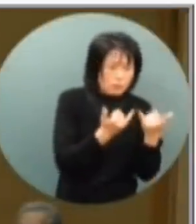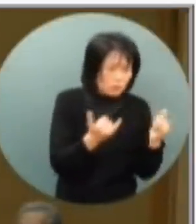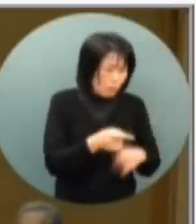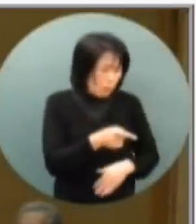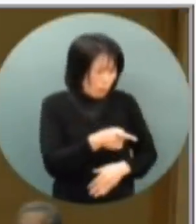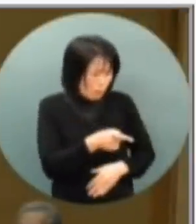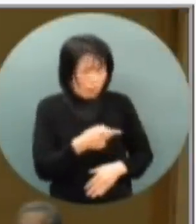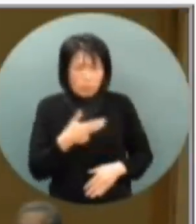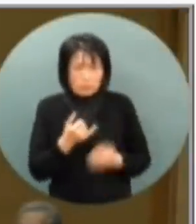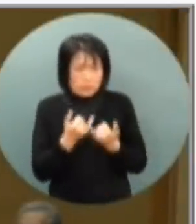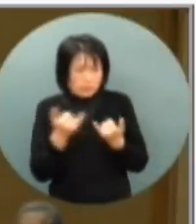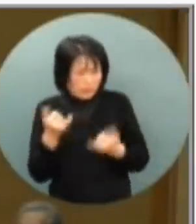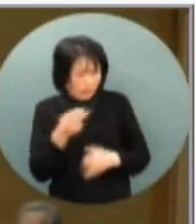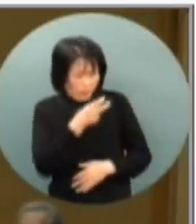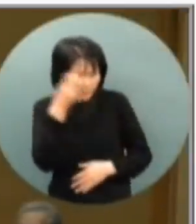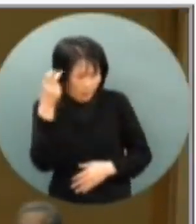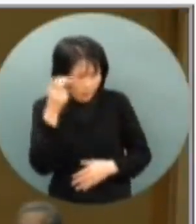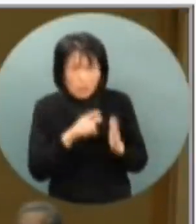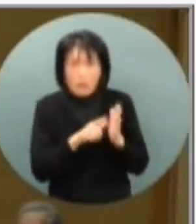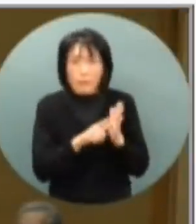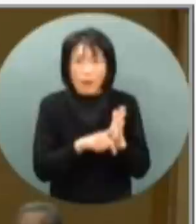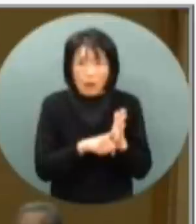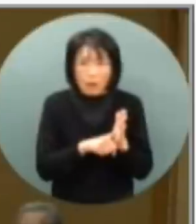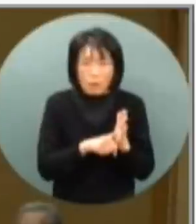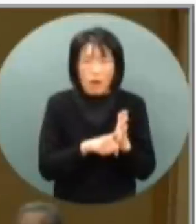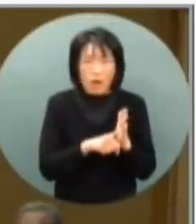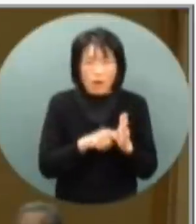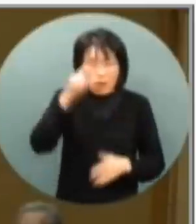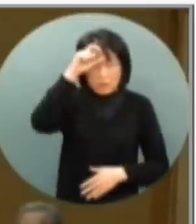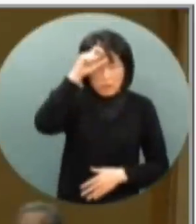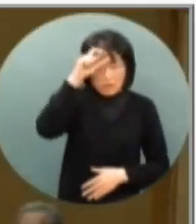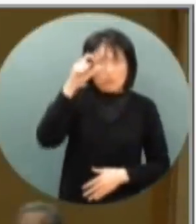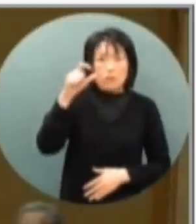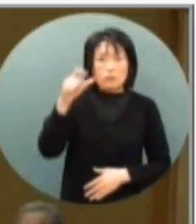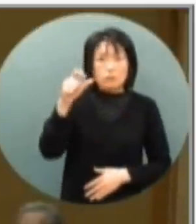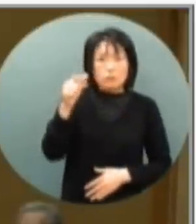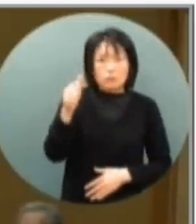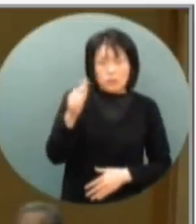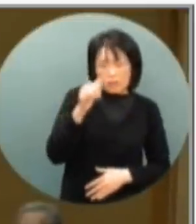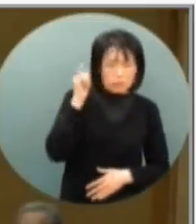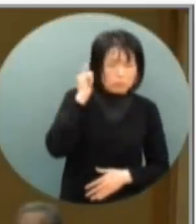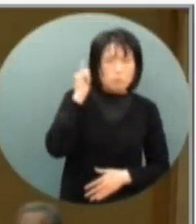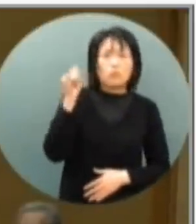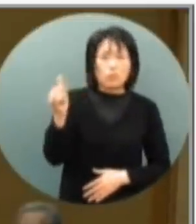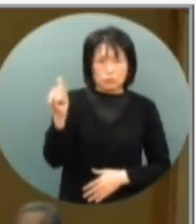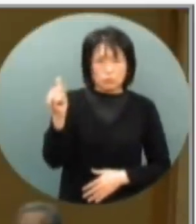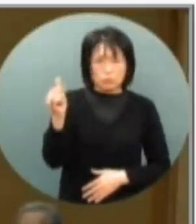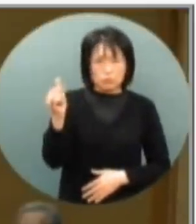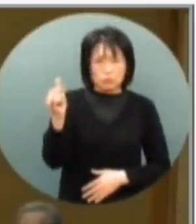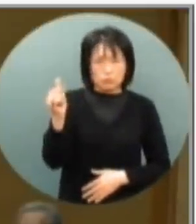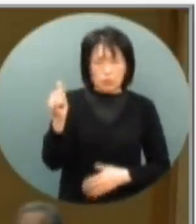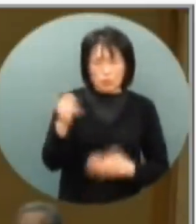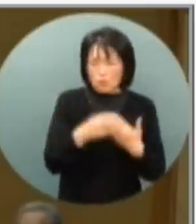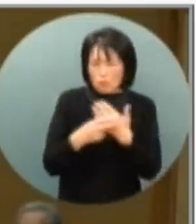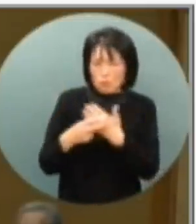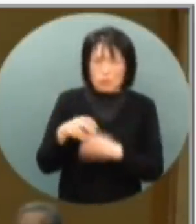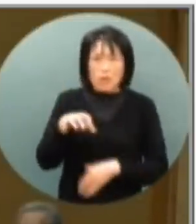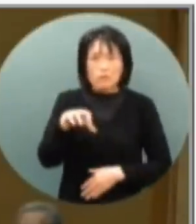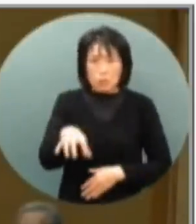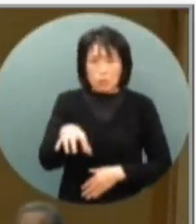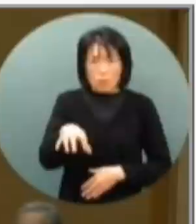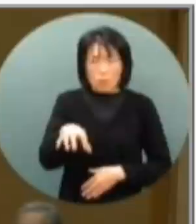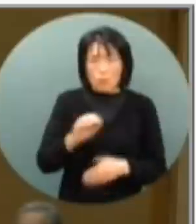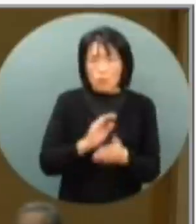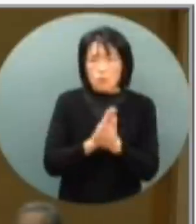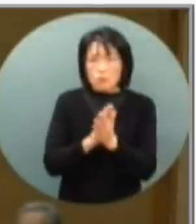発見したら直ちに警察に通報し、保健所あるいは県の職員